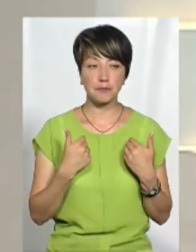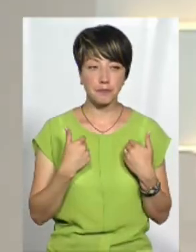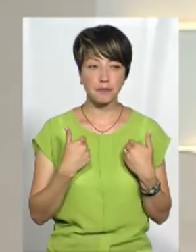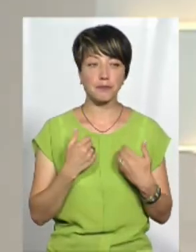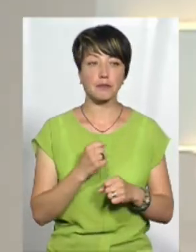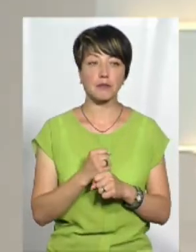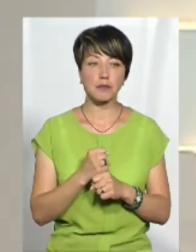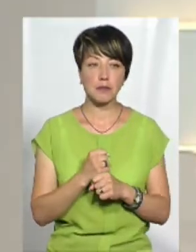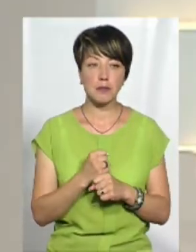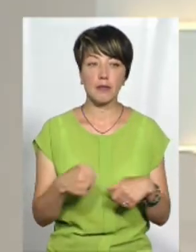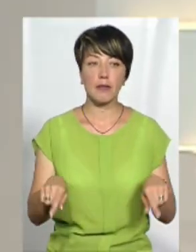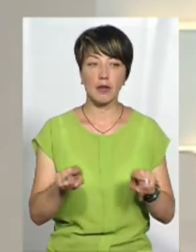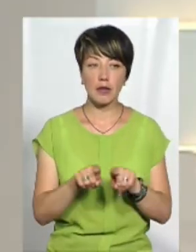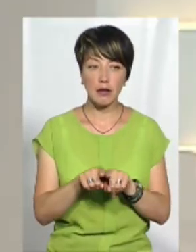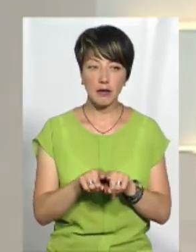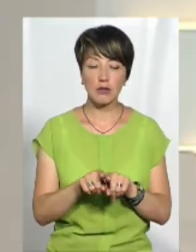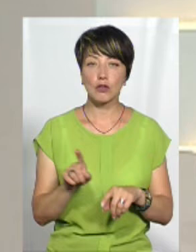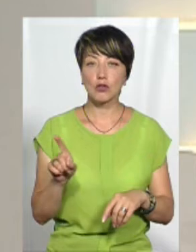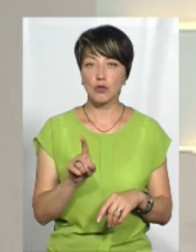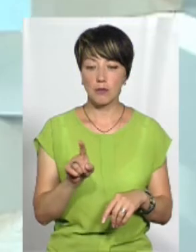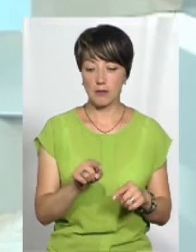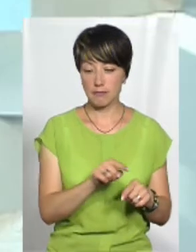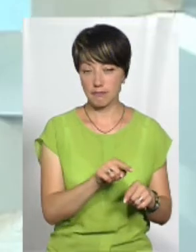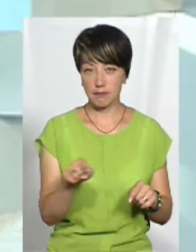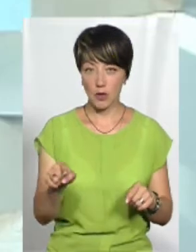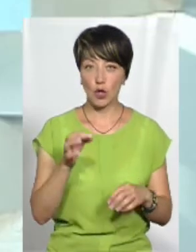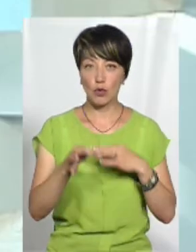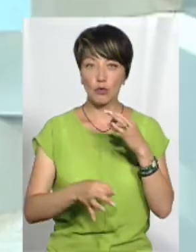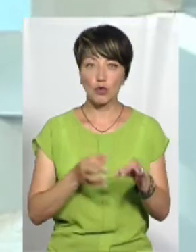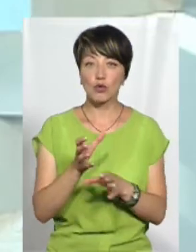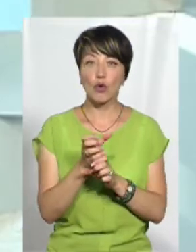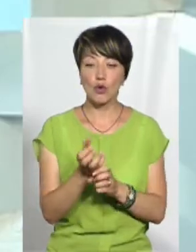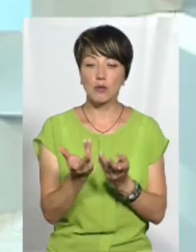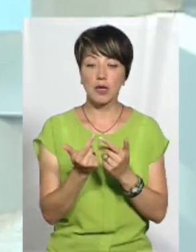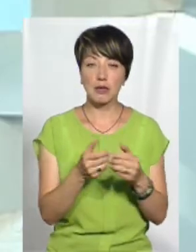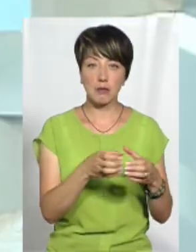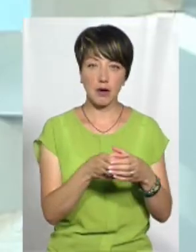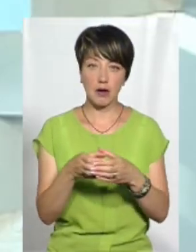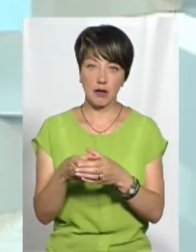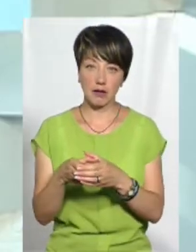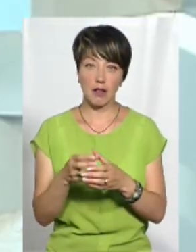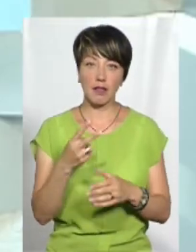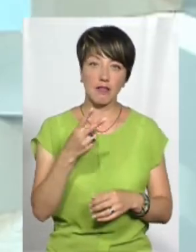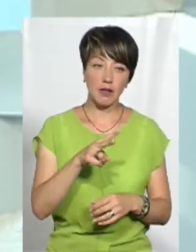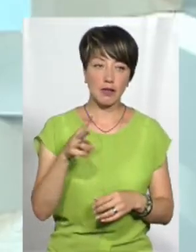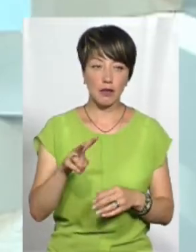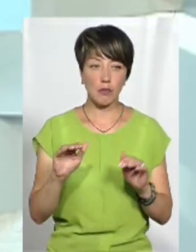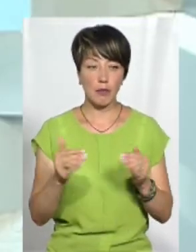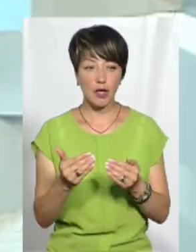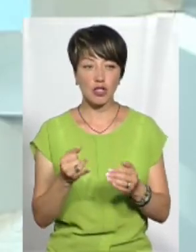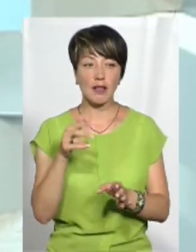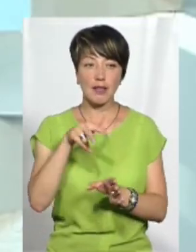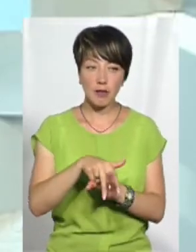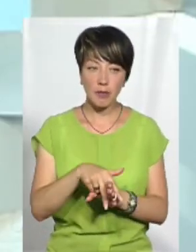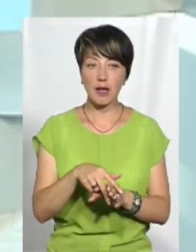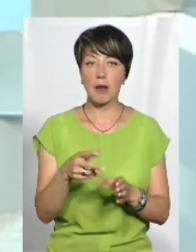той крок, що на поточну добу скорочуємо кількість бригад, як я вже зазначив, на 2-3, і